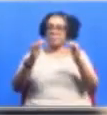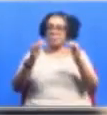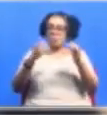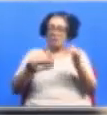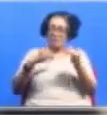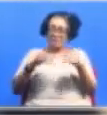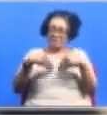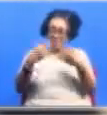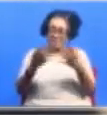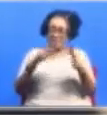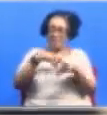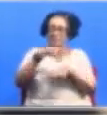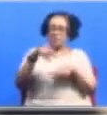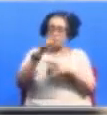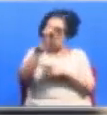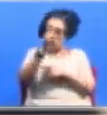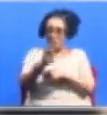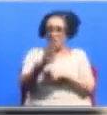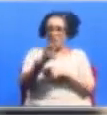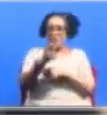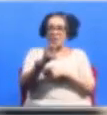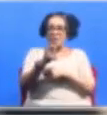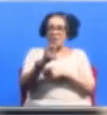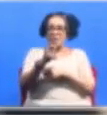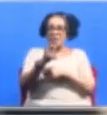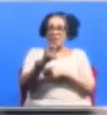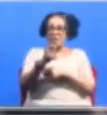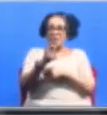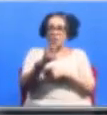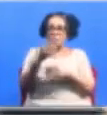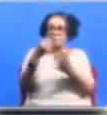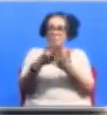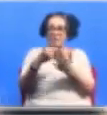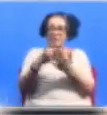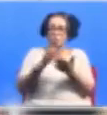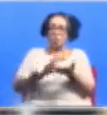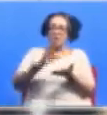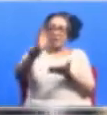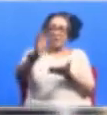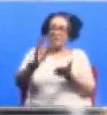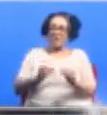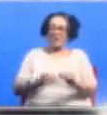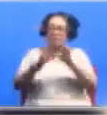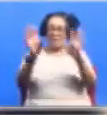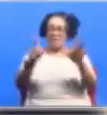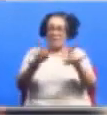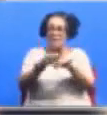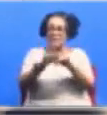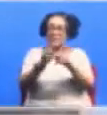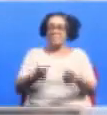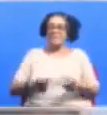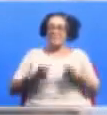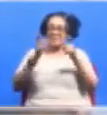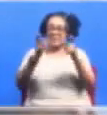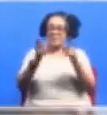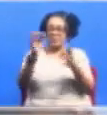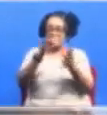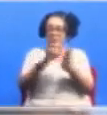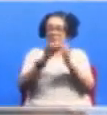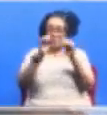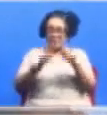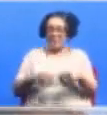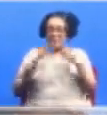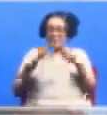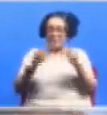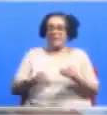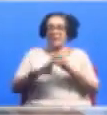national honors, na tutatafuta pesa tukupatia hadharani kama zawadi ili tukuweke motisha.